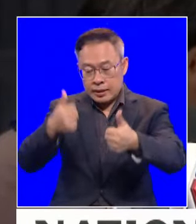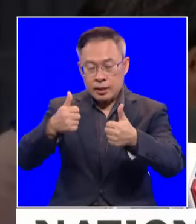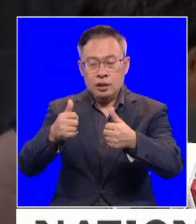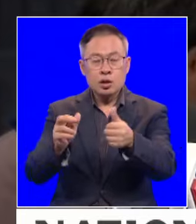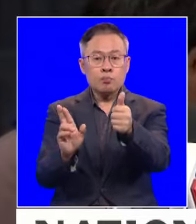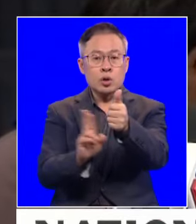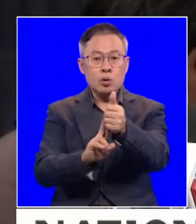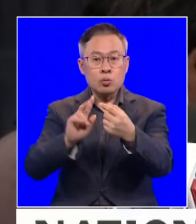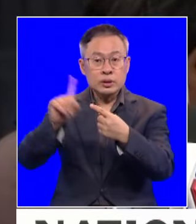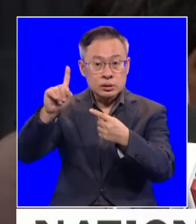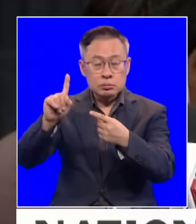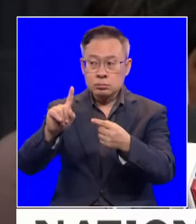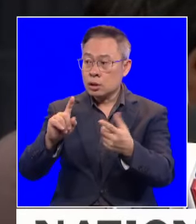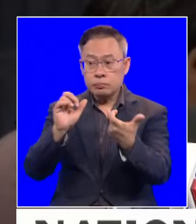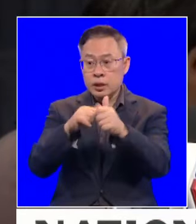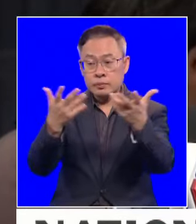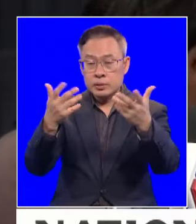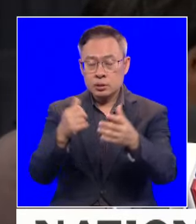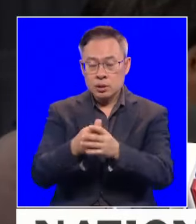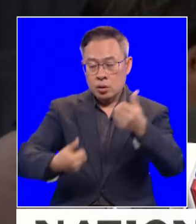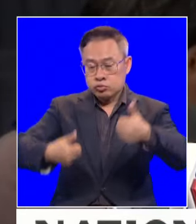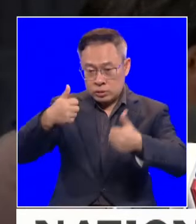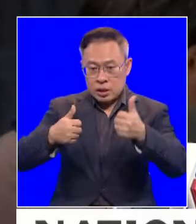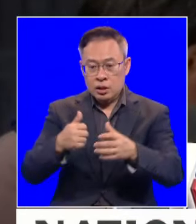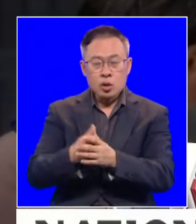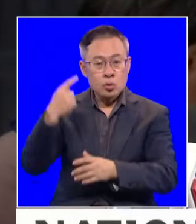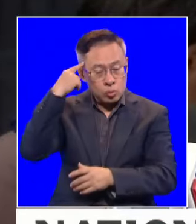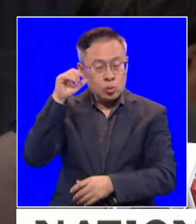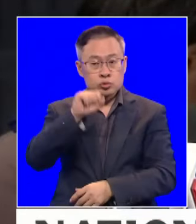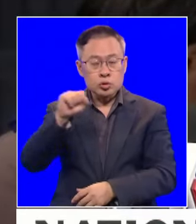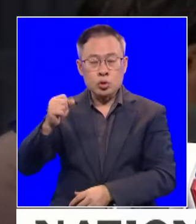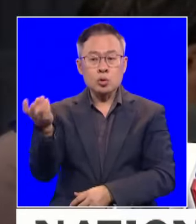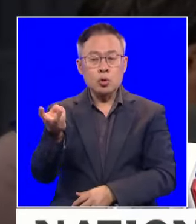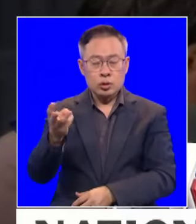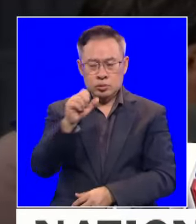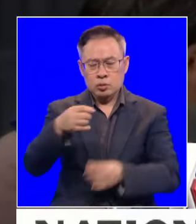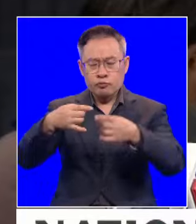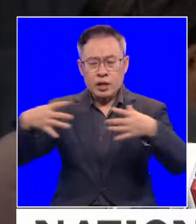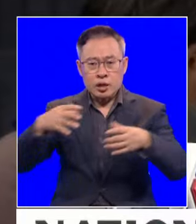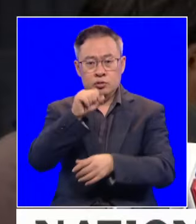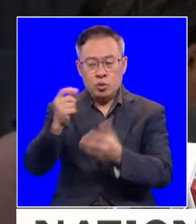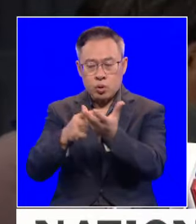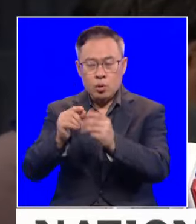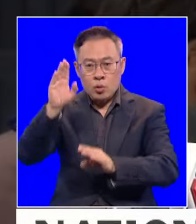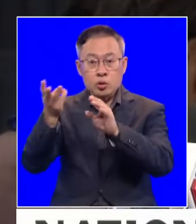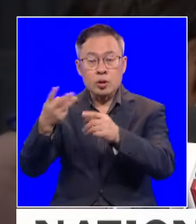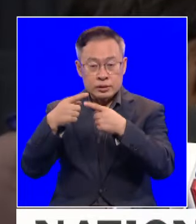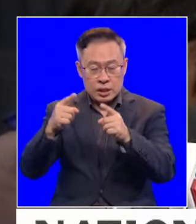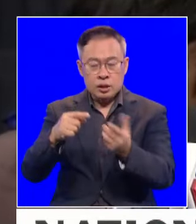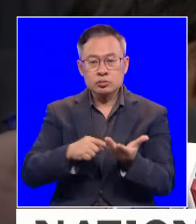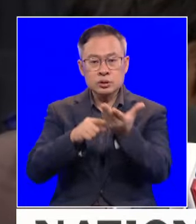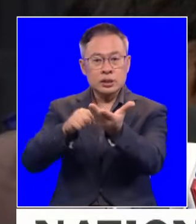เรารู้ตัวดีว่าในฐานะฝ่ายค้านเนี่ยเราก็เป็นเสียงข้างน้อยนะครับแต่สิ่งที่เราคิดว่าควรจะต้องบันทึกไว้ในสภา